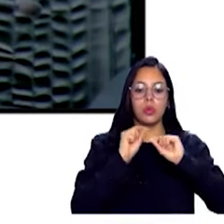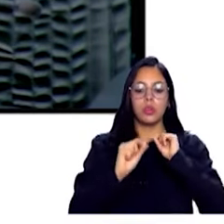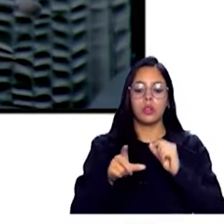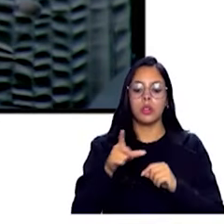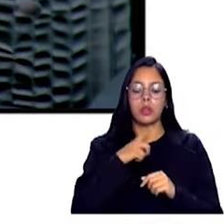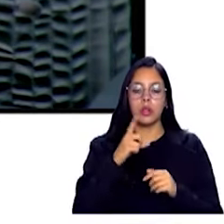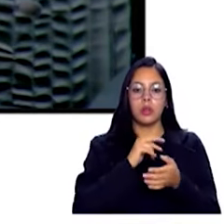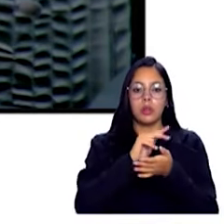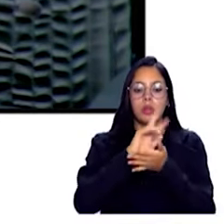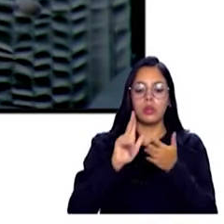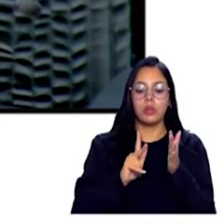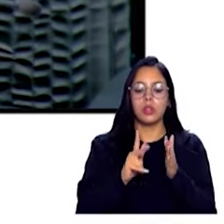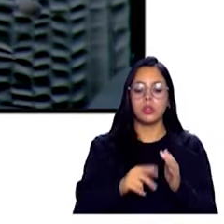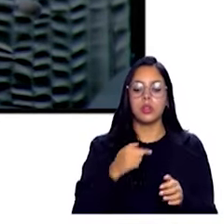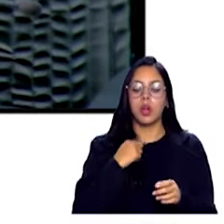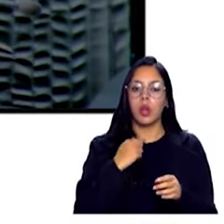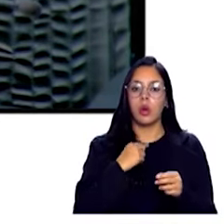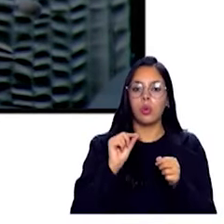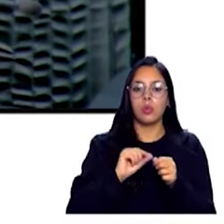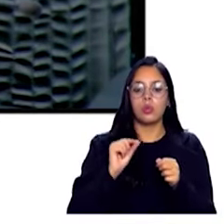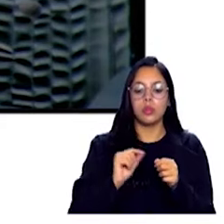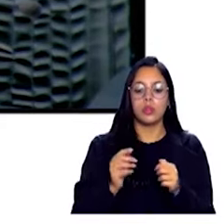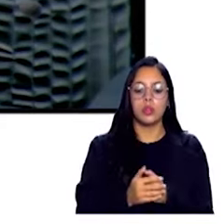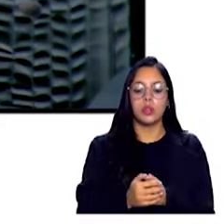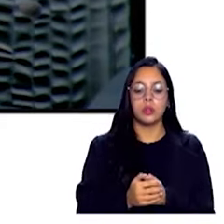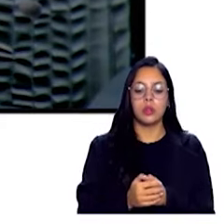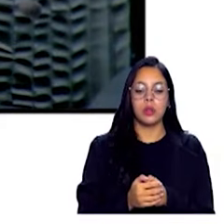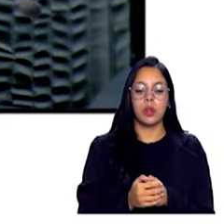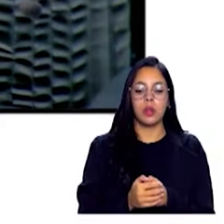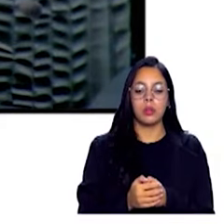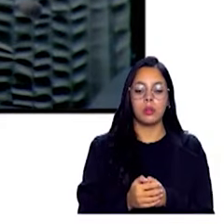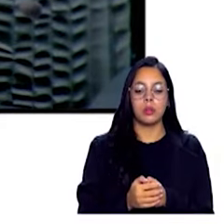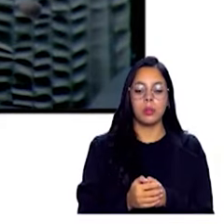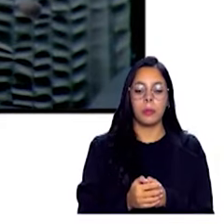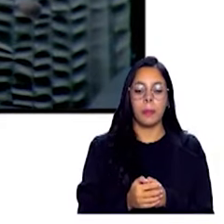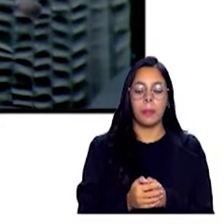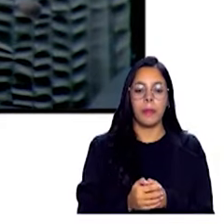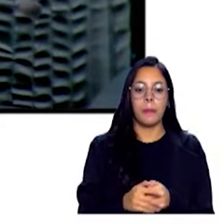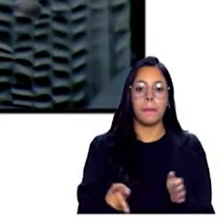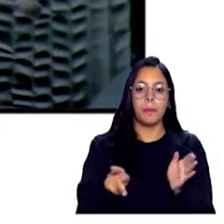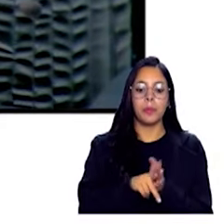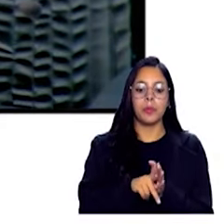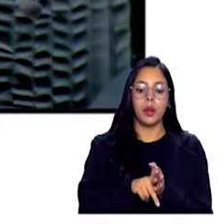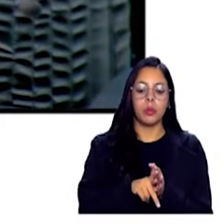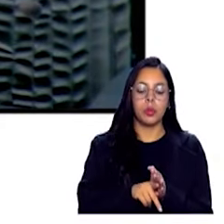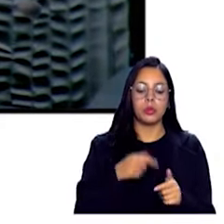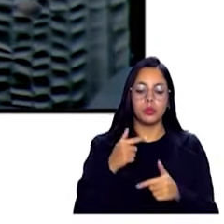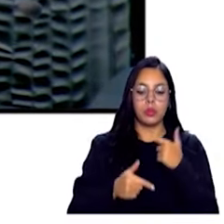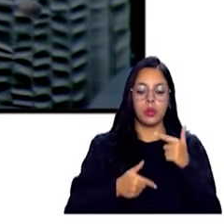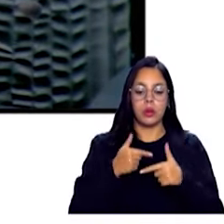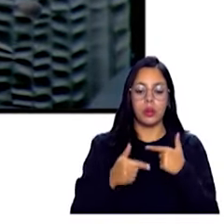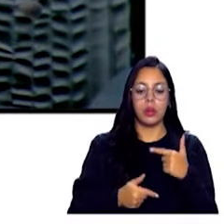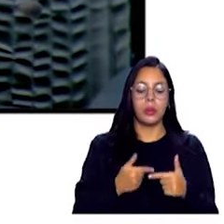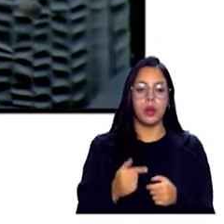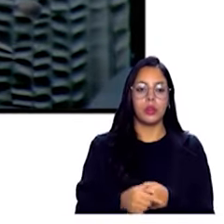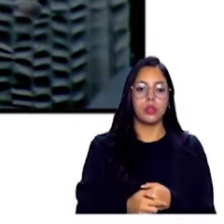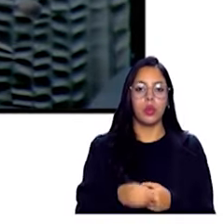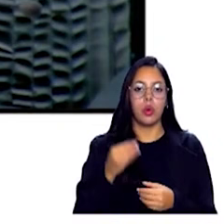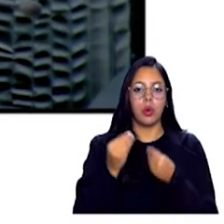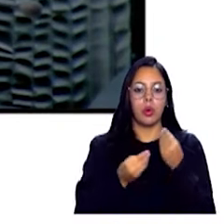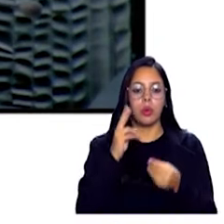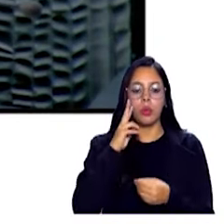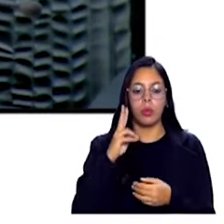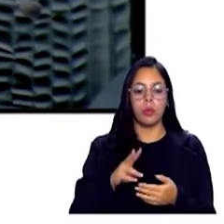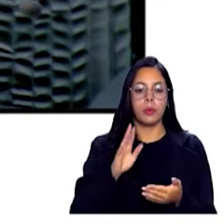Bureau Du droit comparé je crois que c'est dans ces regards croisé qu'à défaut de ce dessin